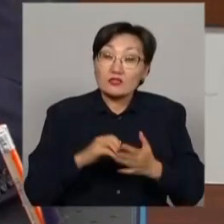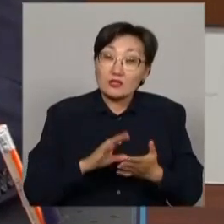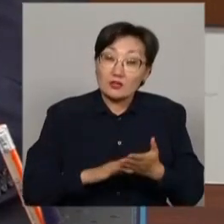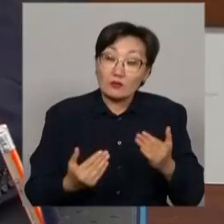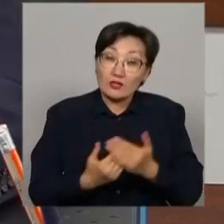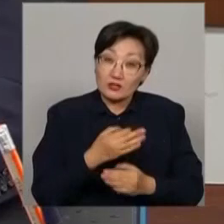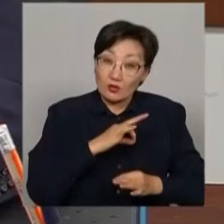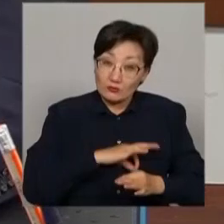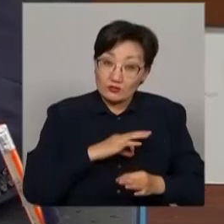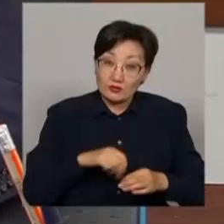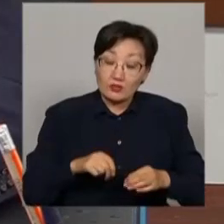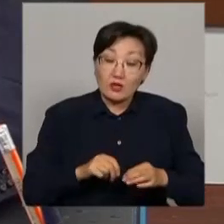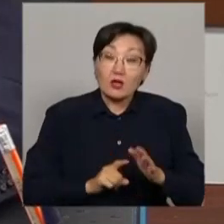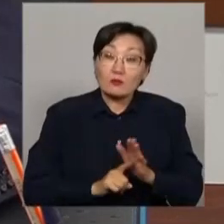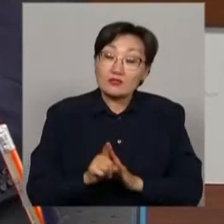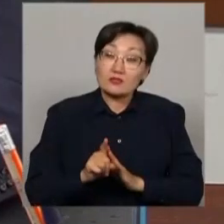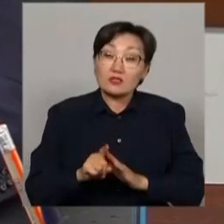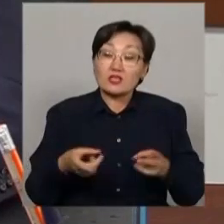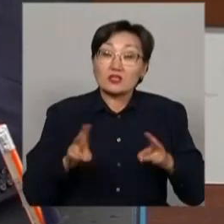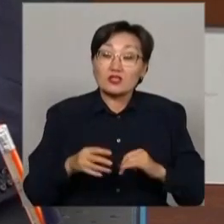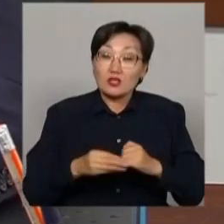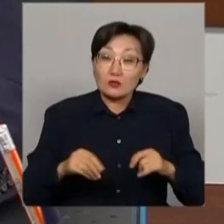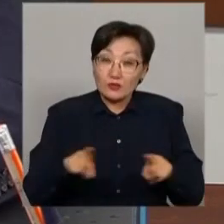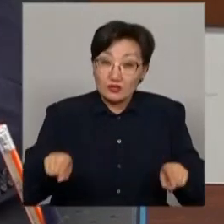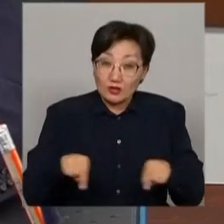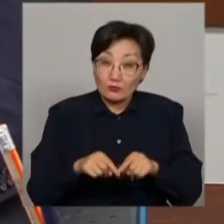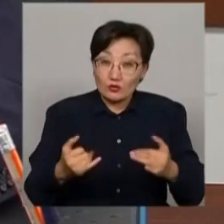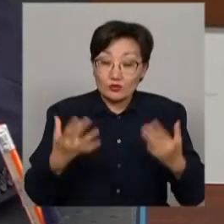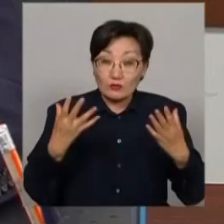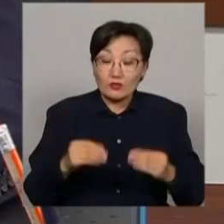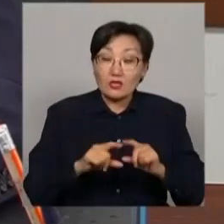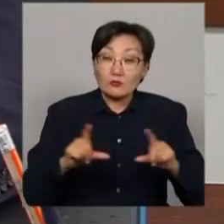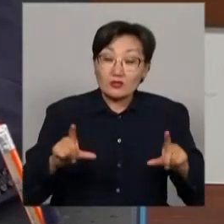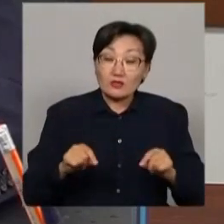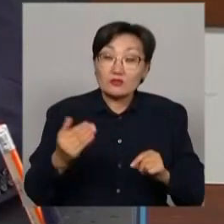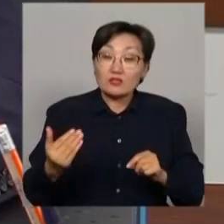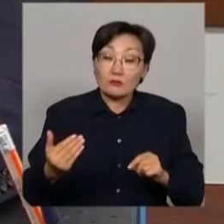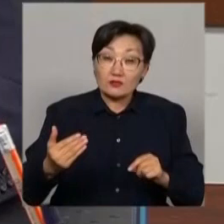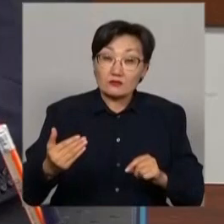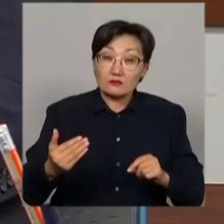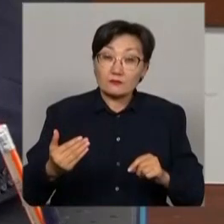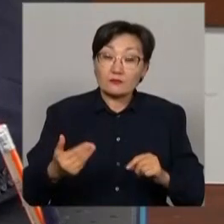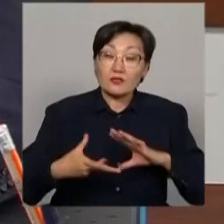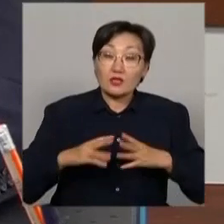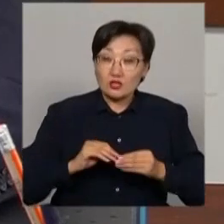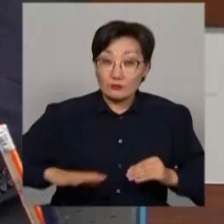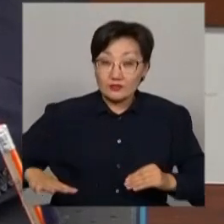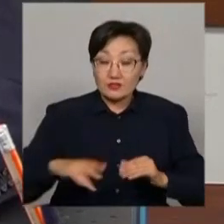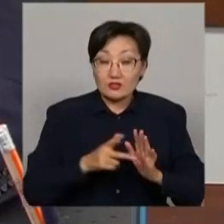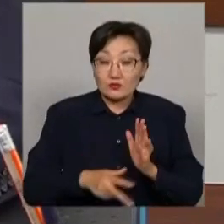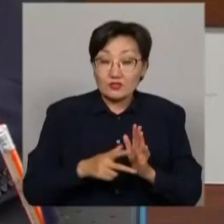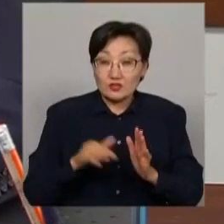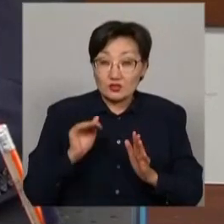қайта пайдалануға кірісіп отыр. Қалған жерлер бойынша бүгінгі таңда департамент тарапынан жалпы аумағы